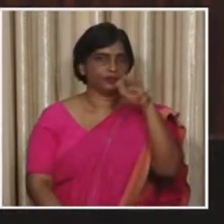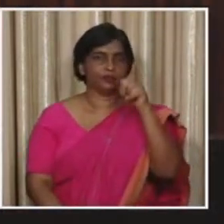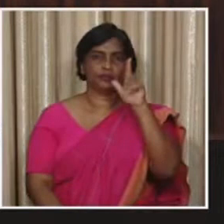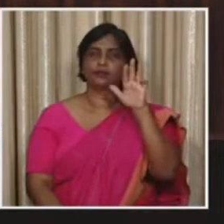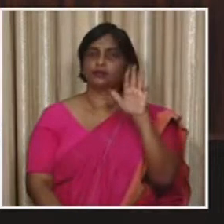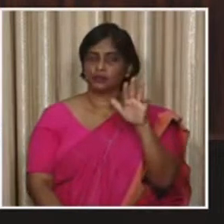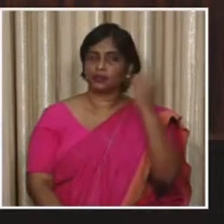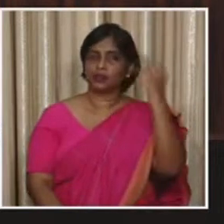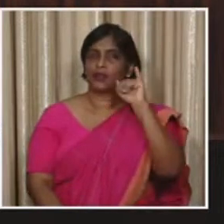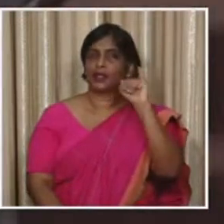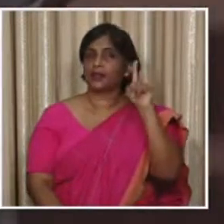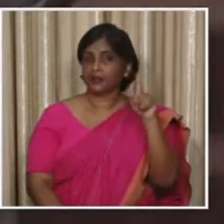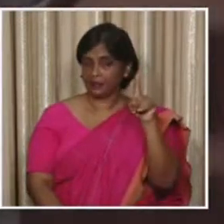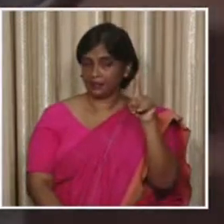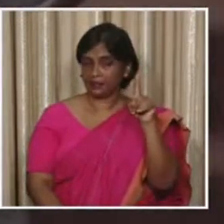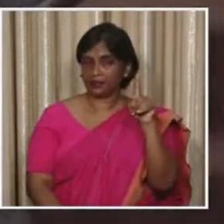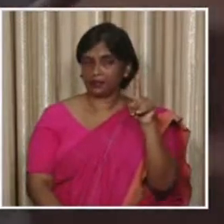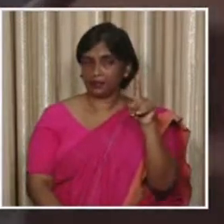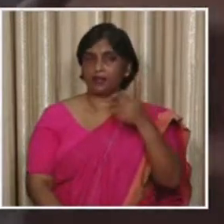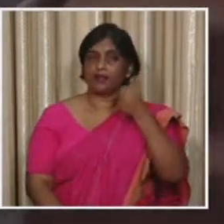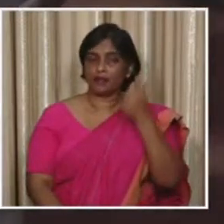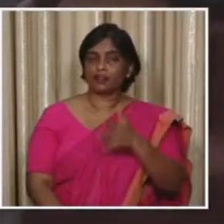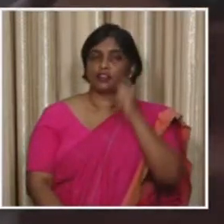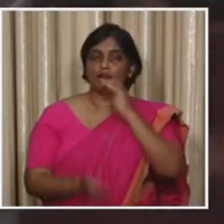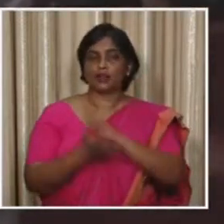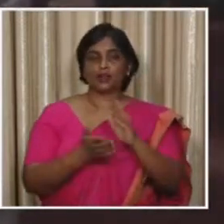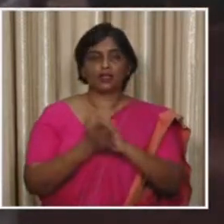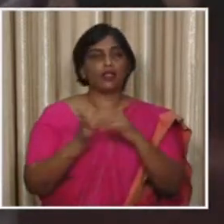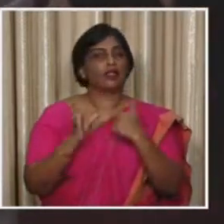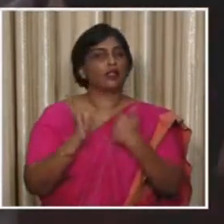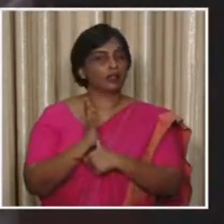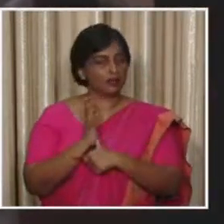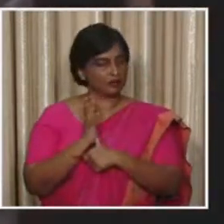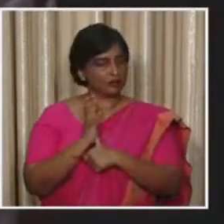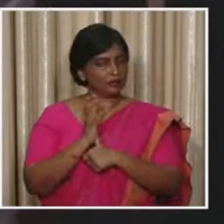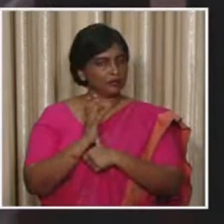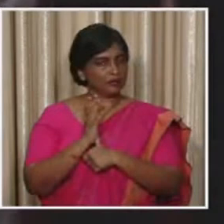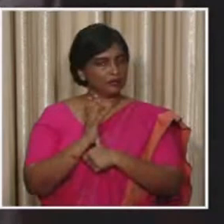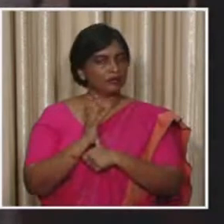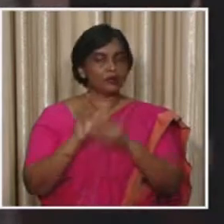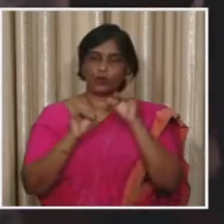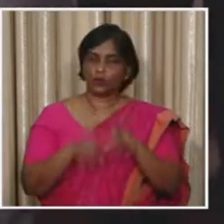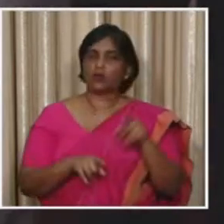1979 අංක 8ක දරන අත්‍යවශ්‍ය මහජන සේවා පනතේ මොකද පොයින්ට් බෝඩ් එක කියන්නේ?